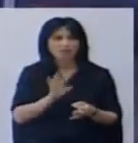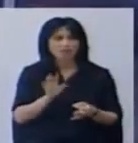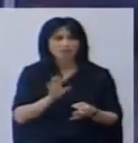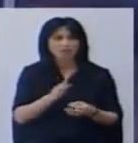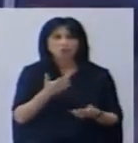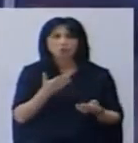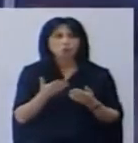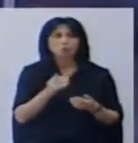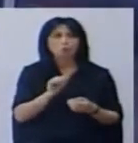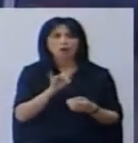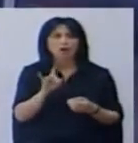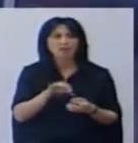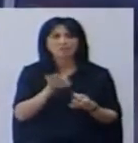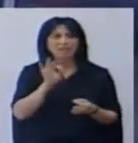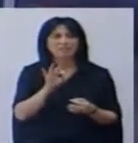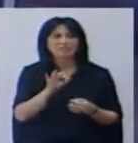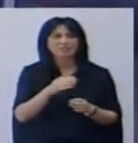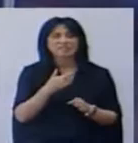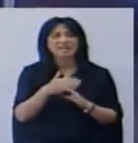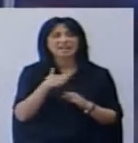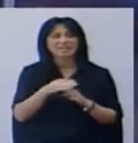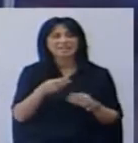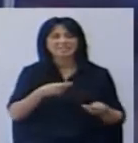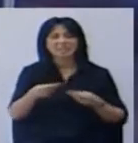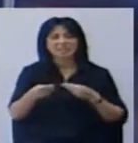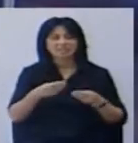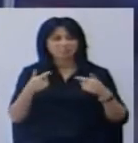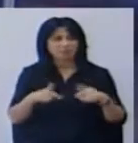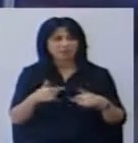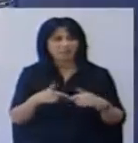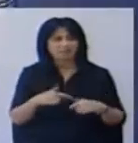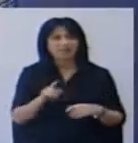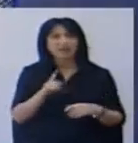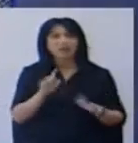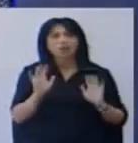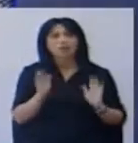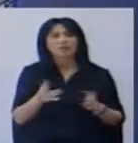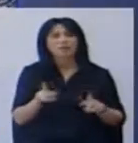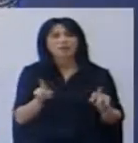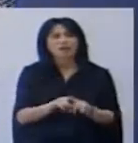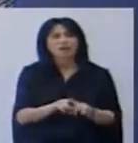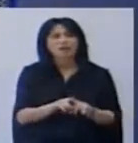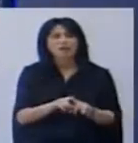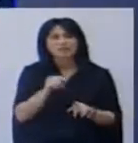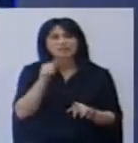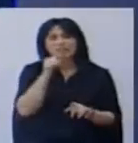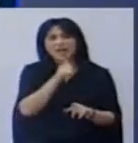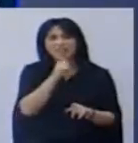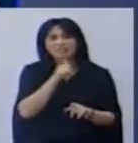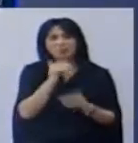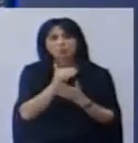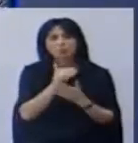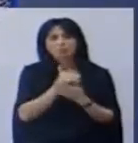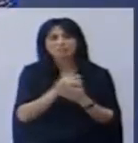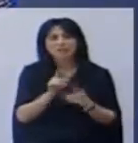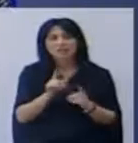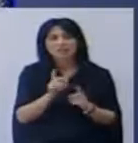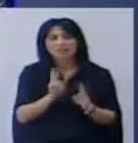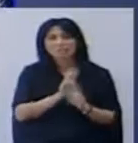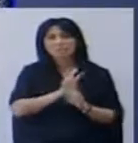თუ არ დაიხვეწა იგივე კრედიტების გაცემის პრაქტიკა, რატომ ხდება ასე გასაიდუმლოებულ რეჟიმში